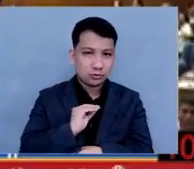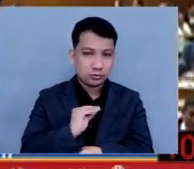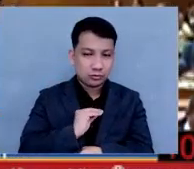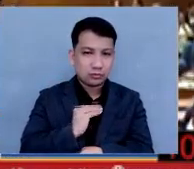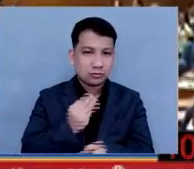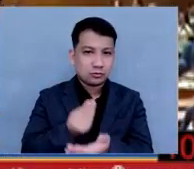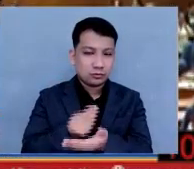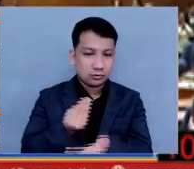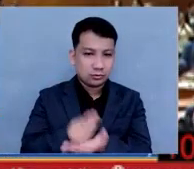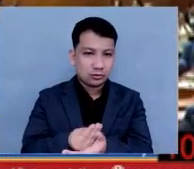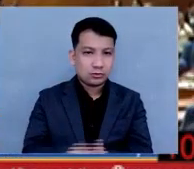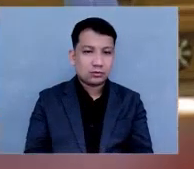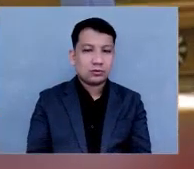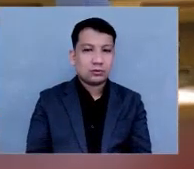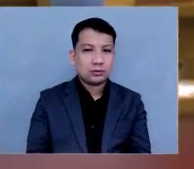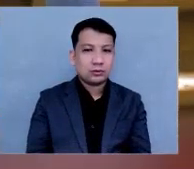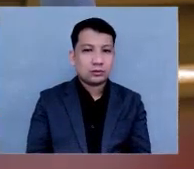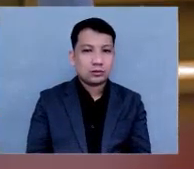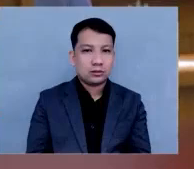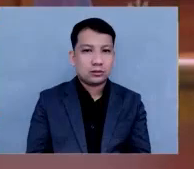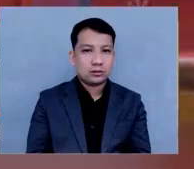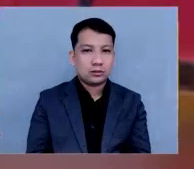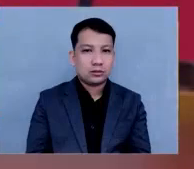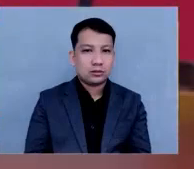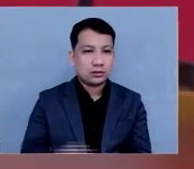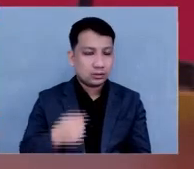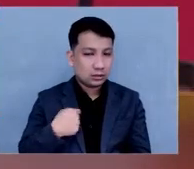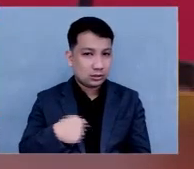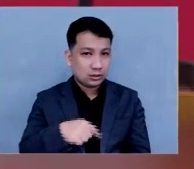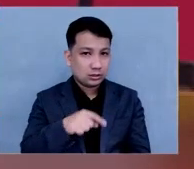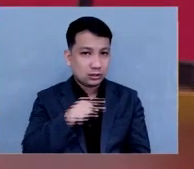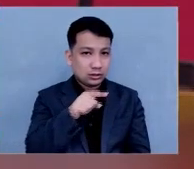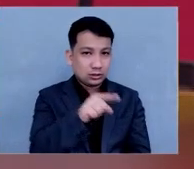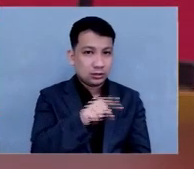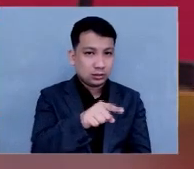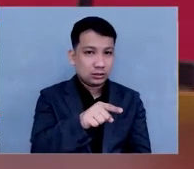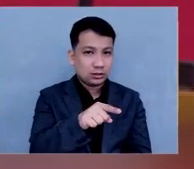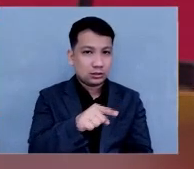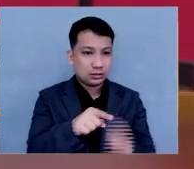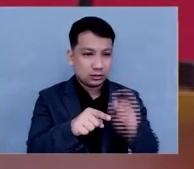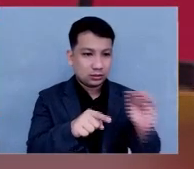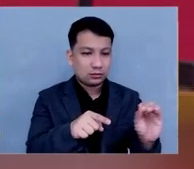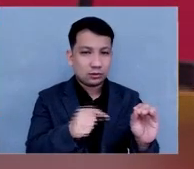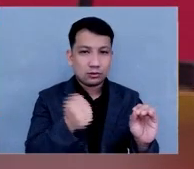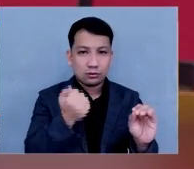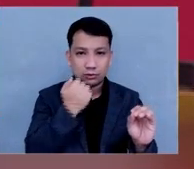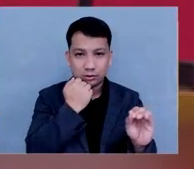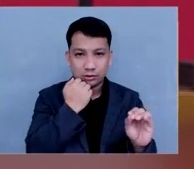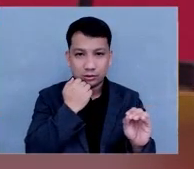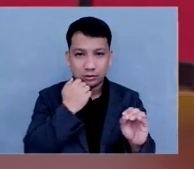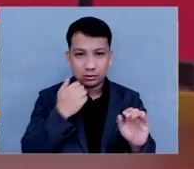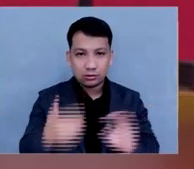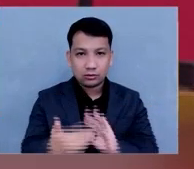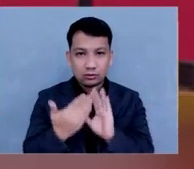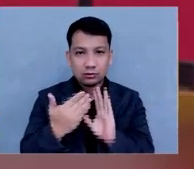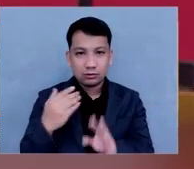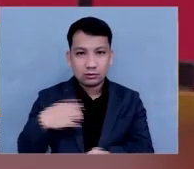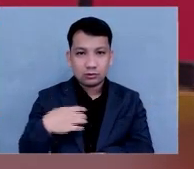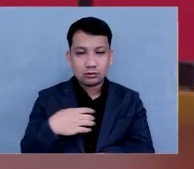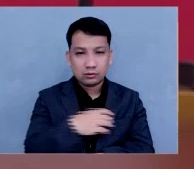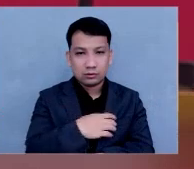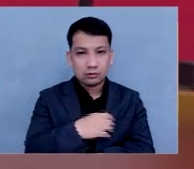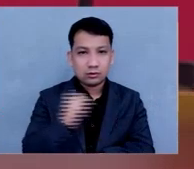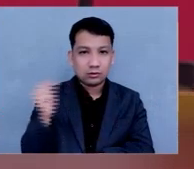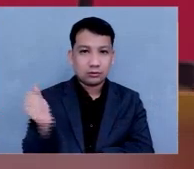maing magturo ng daliri ang mga may sariling kasalanan sa harap ng kongreso lahat